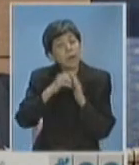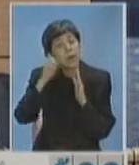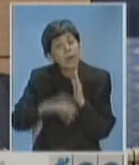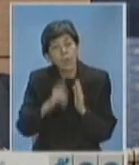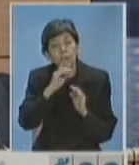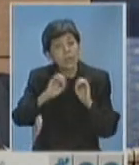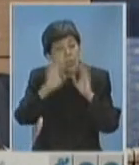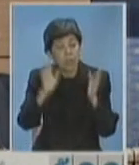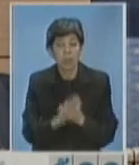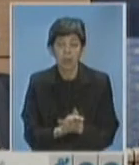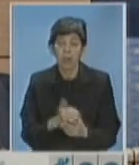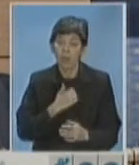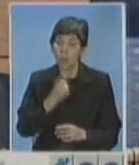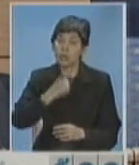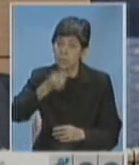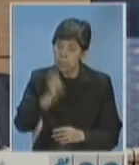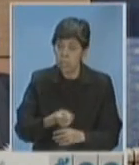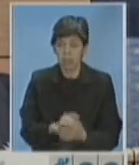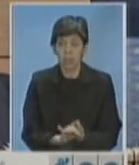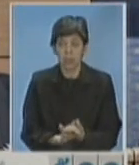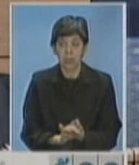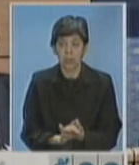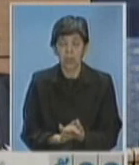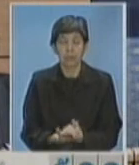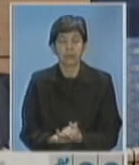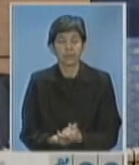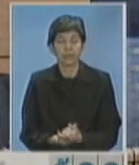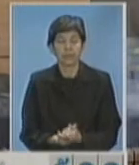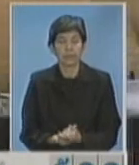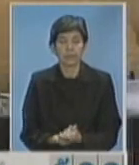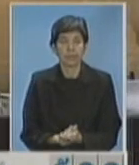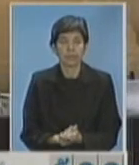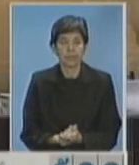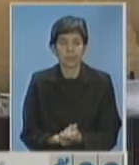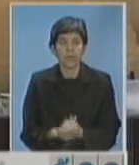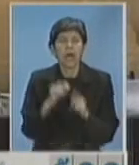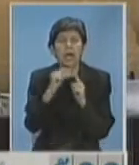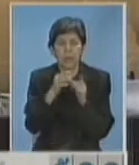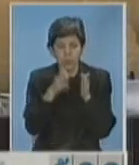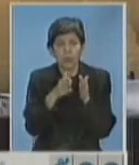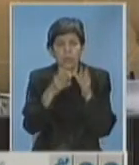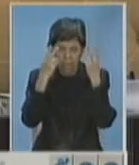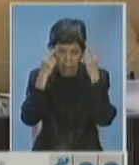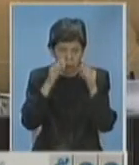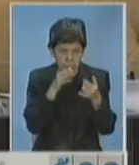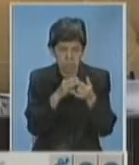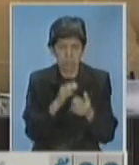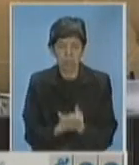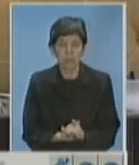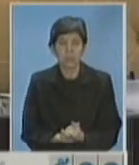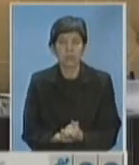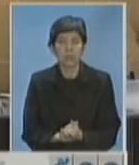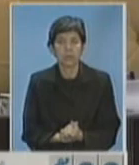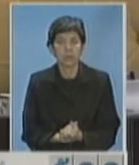พูดได้ชัดเพราะผมพูดความจริงมีแม่ปูที่ไหน ถอนที่พาดพิงถึงนายกเมื่อสักครู่เนี่ยถอนเถ